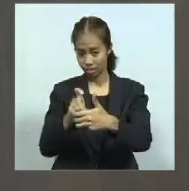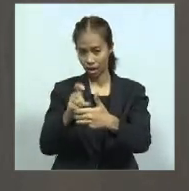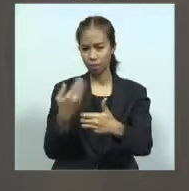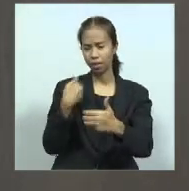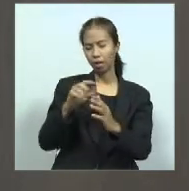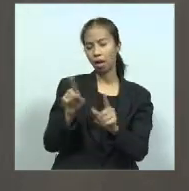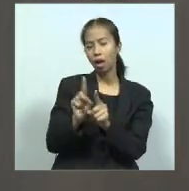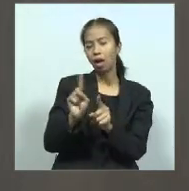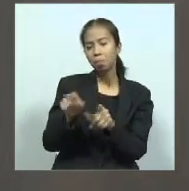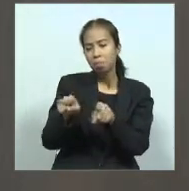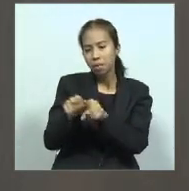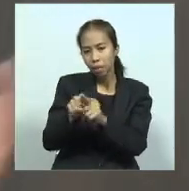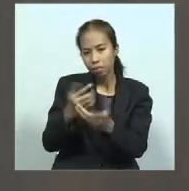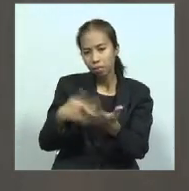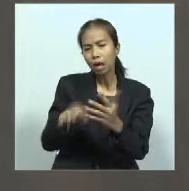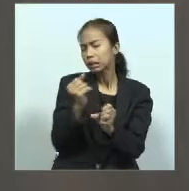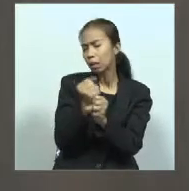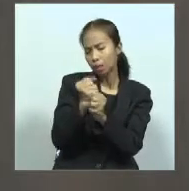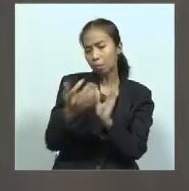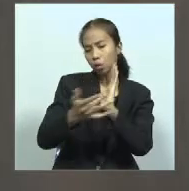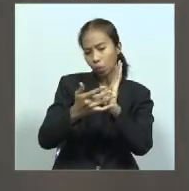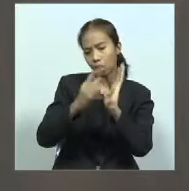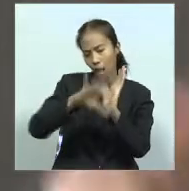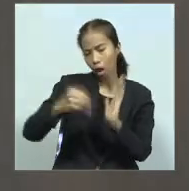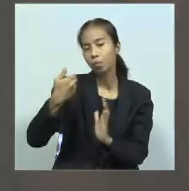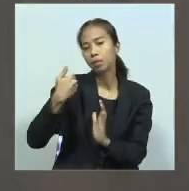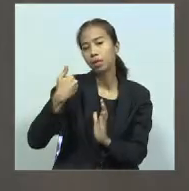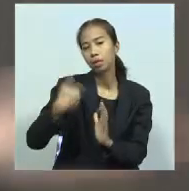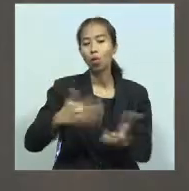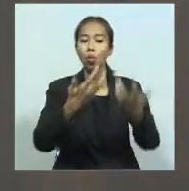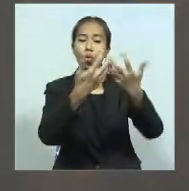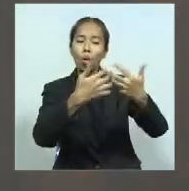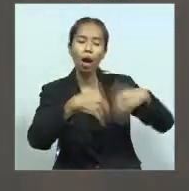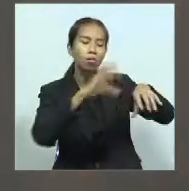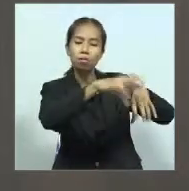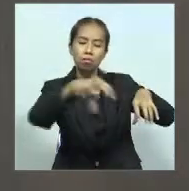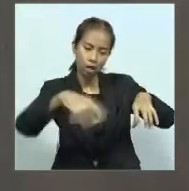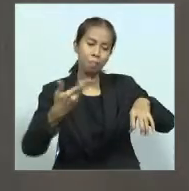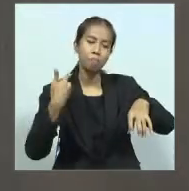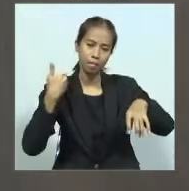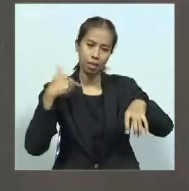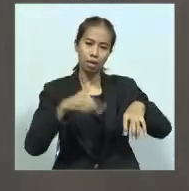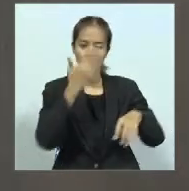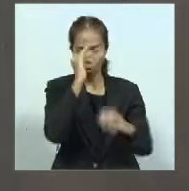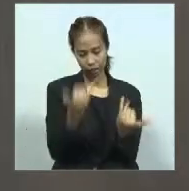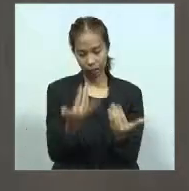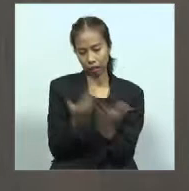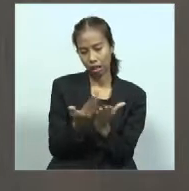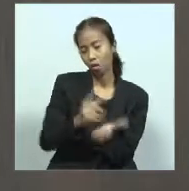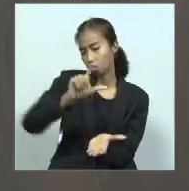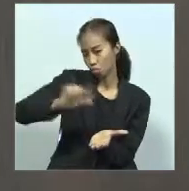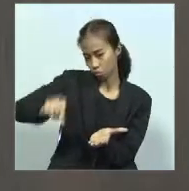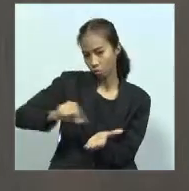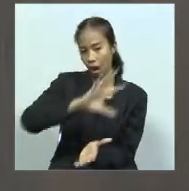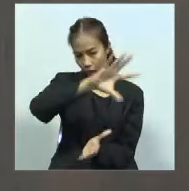เซอร์เขาทำกันมาเยอะแล้วในอุตสาหกรรมโรงกลั่นนะครับหรือมากมายจนราคามันถูกลงแล้วสามารถไ